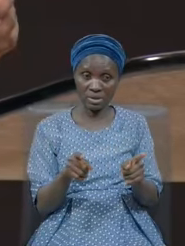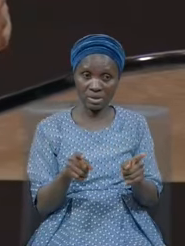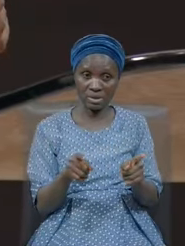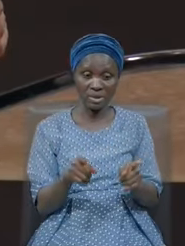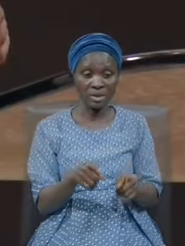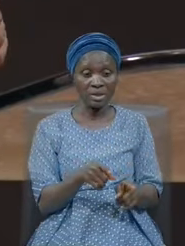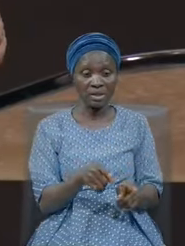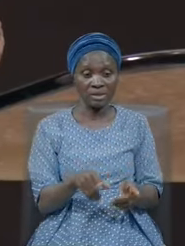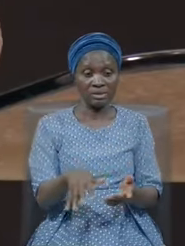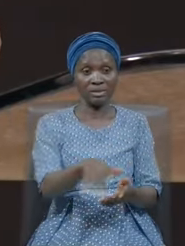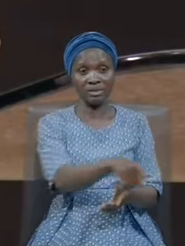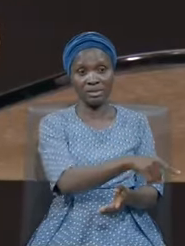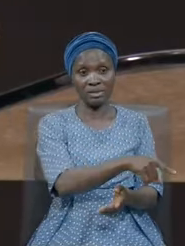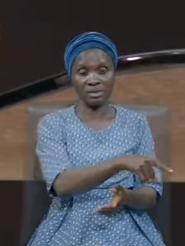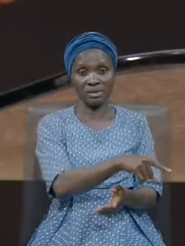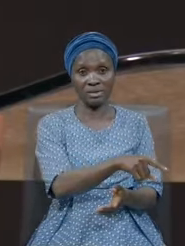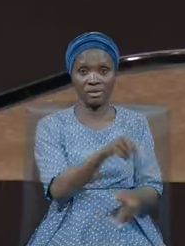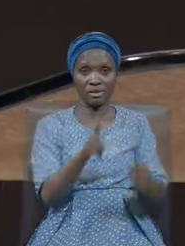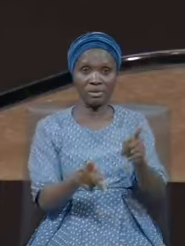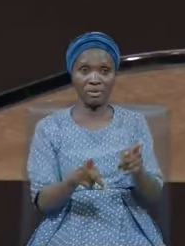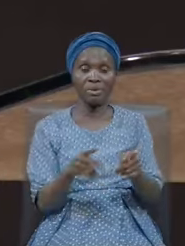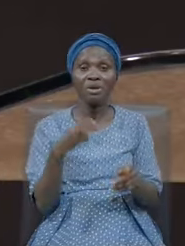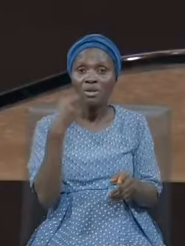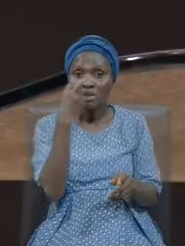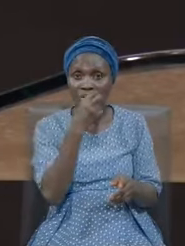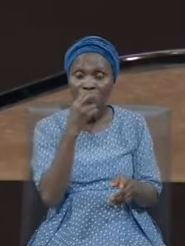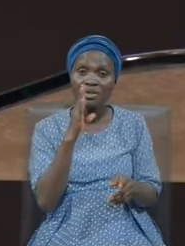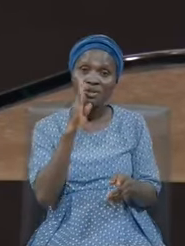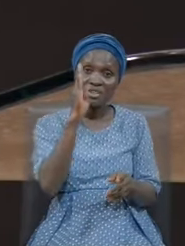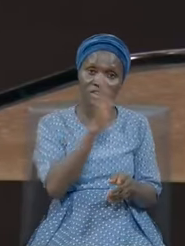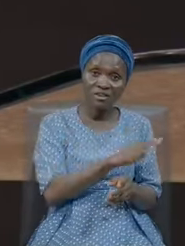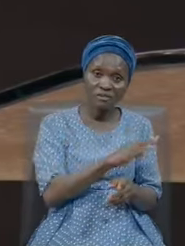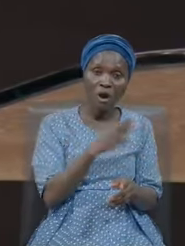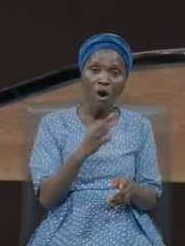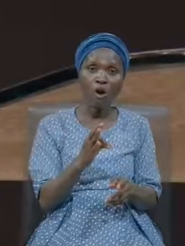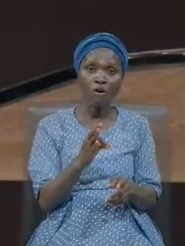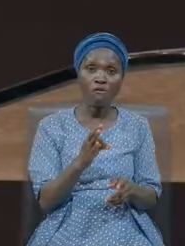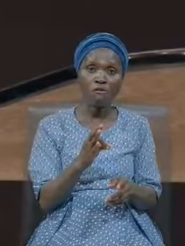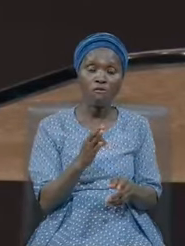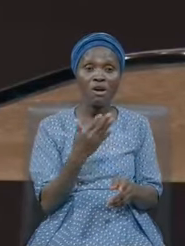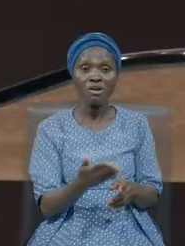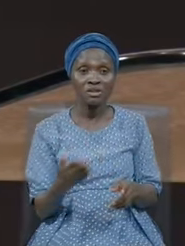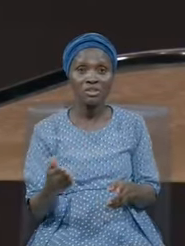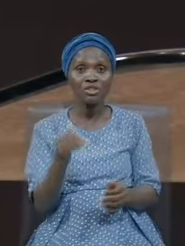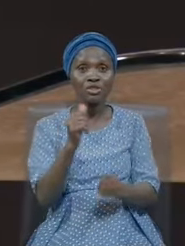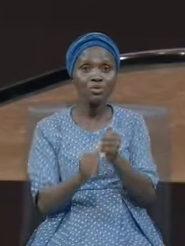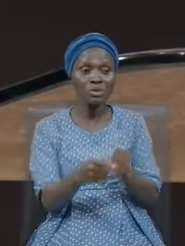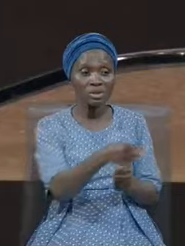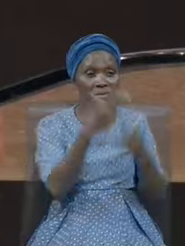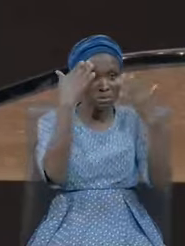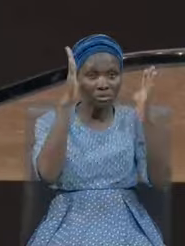contraire il parle d'une manière injurieuse de ce